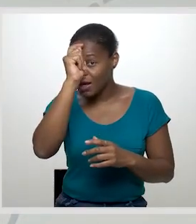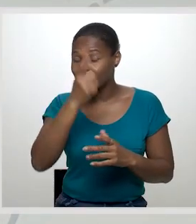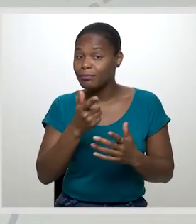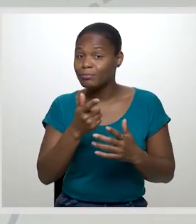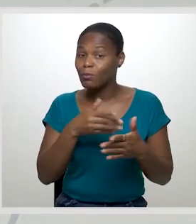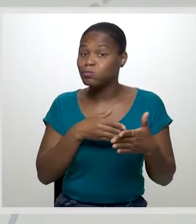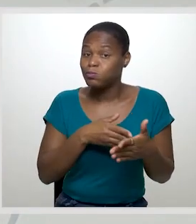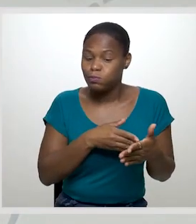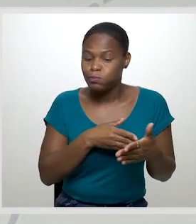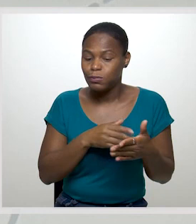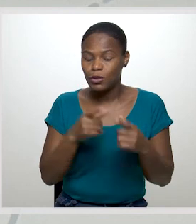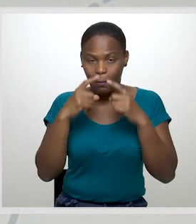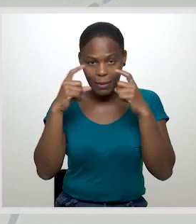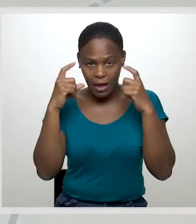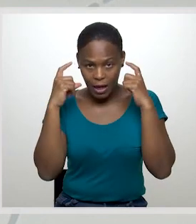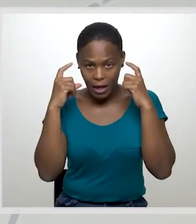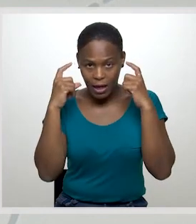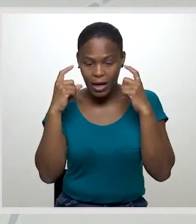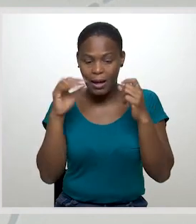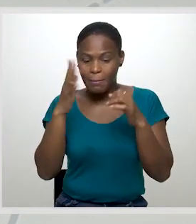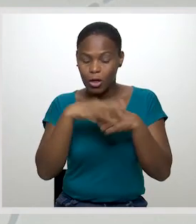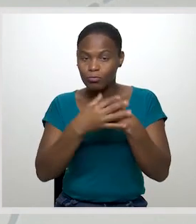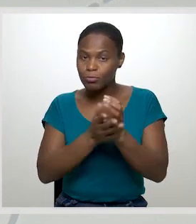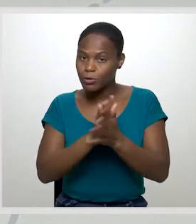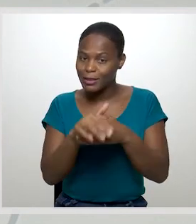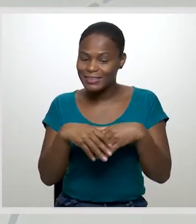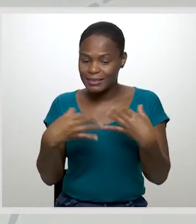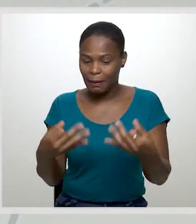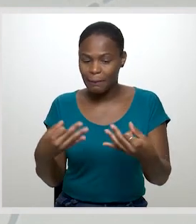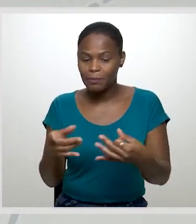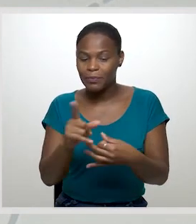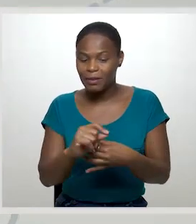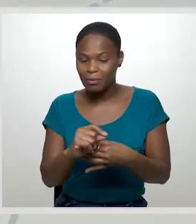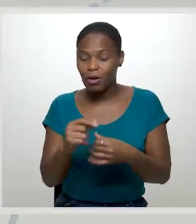gestes barrières, porte ton masque, lave-toi régulièrement